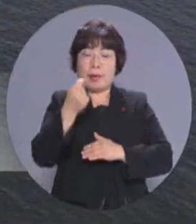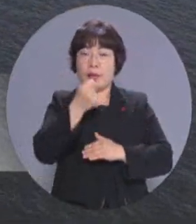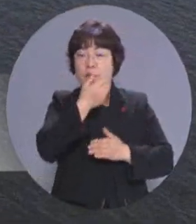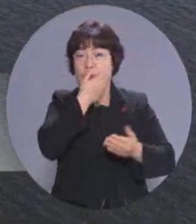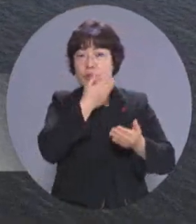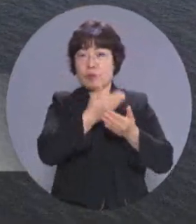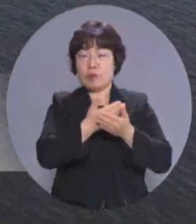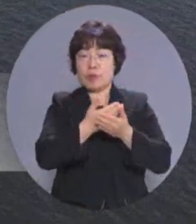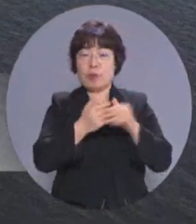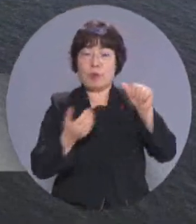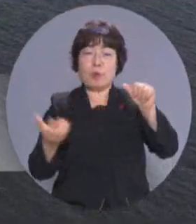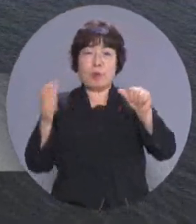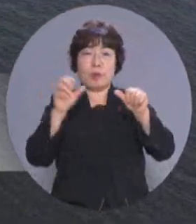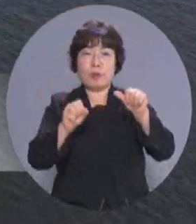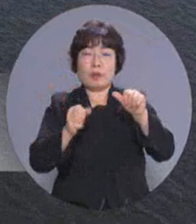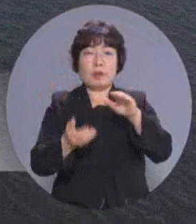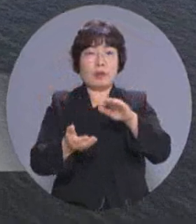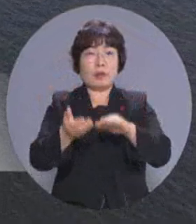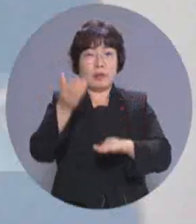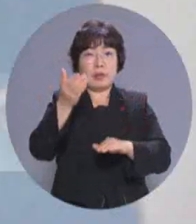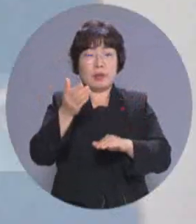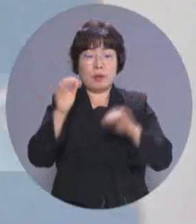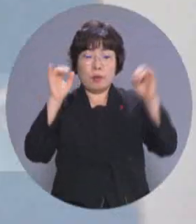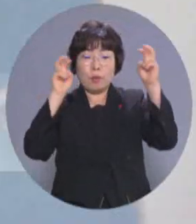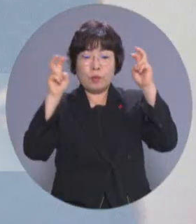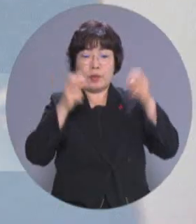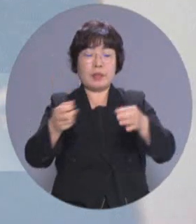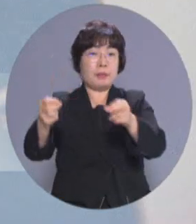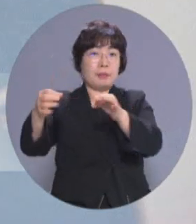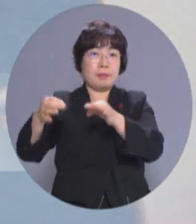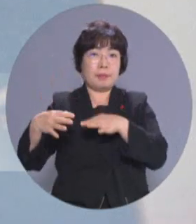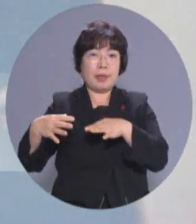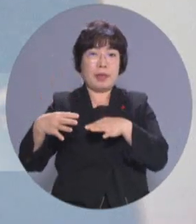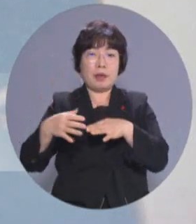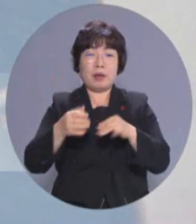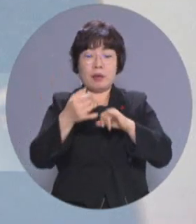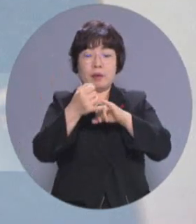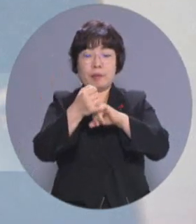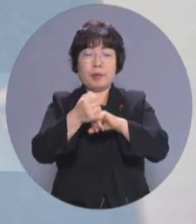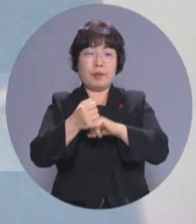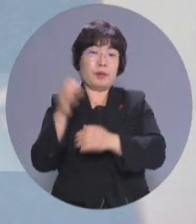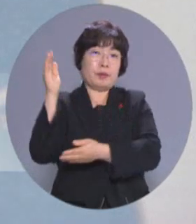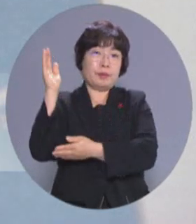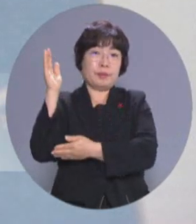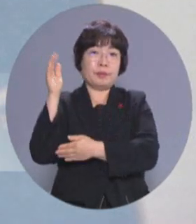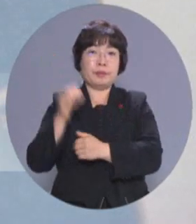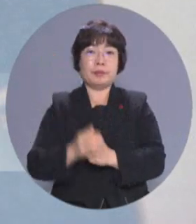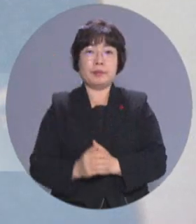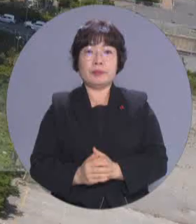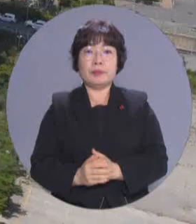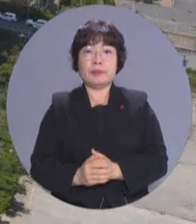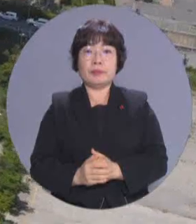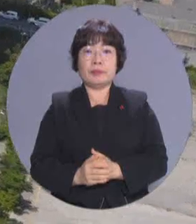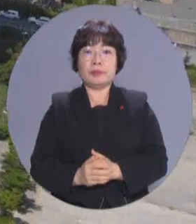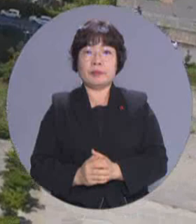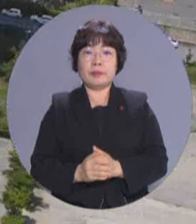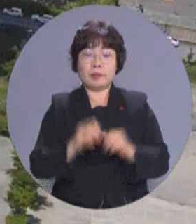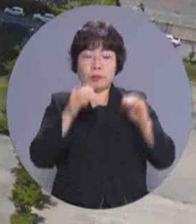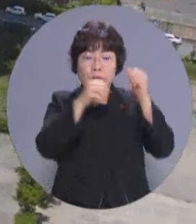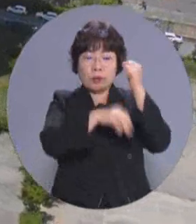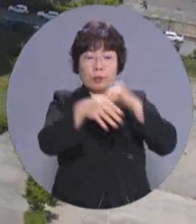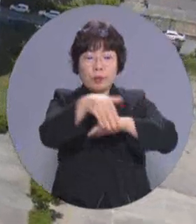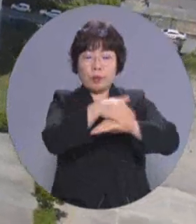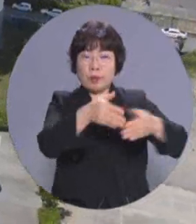사업비가 5천억 원 이상으로 산출돼 용역 업체는 민자 유치가 필요하다는 의견을 제시했습니다 마스터플랜